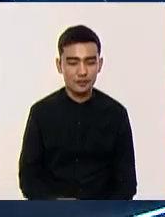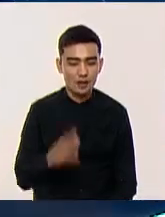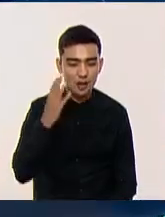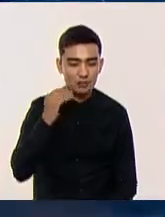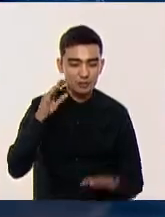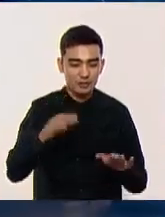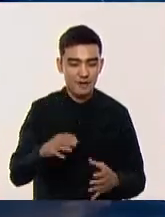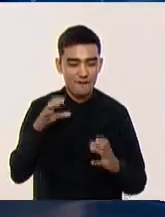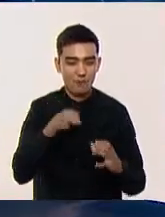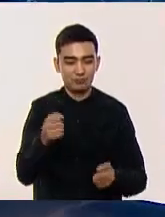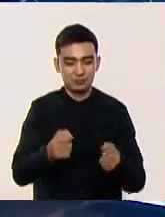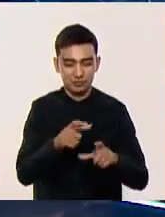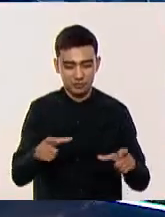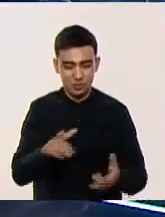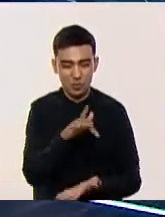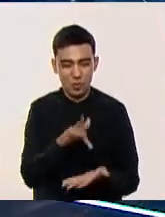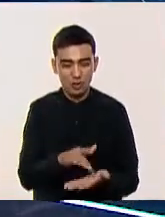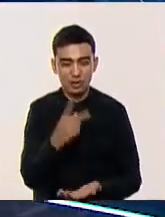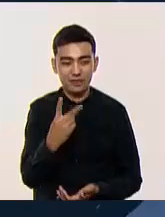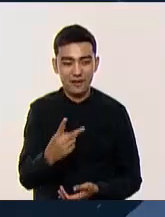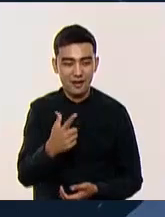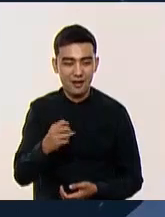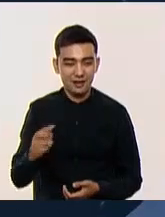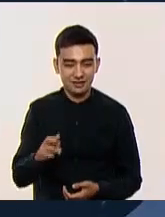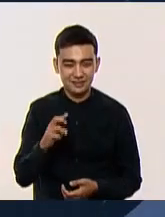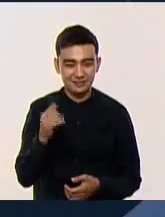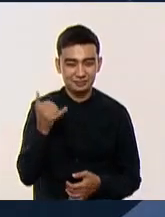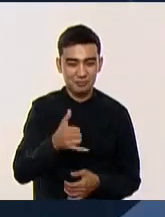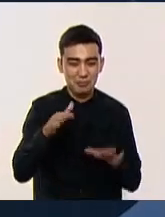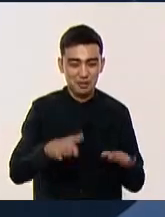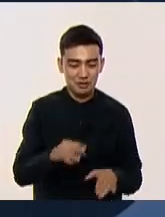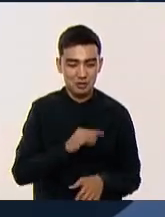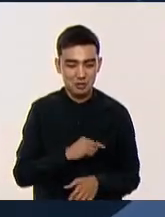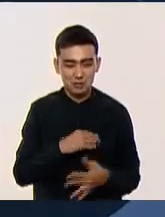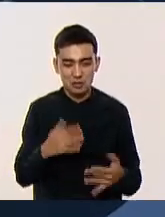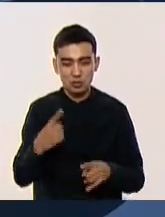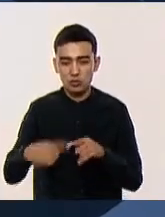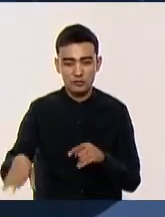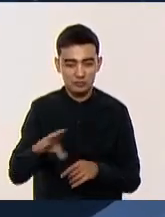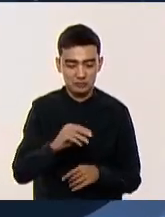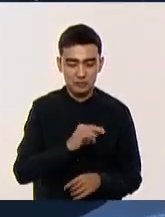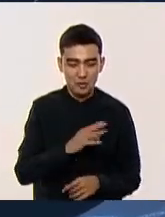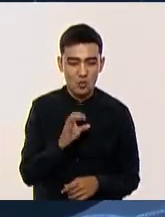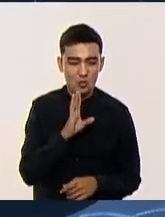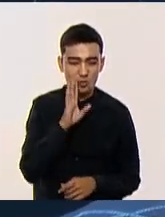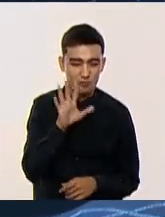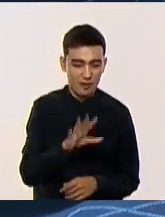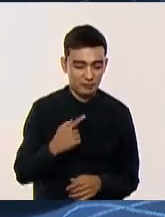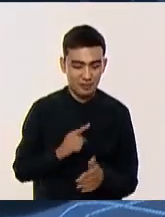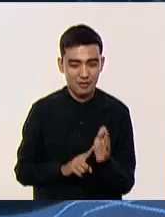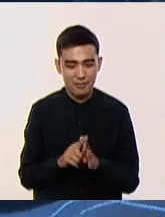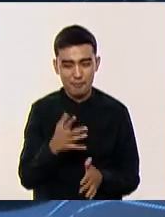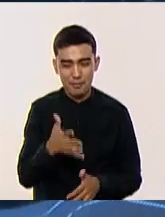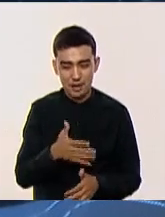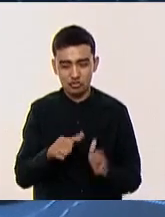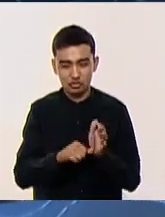Алматыда автобус жүргүзүүчүлөрү калада эки ак газ куюу бекети жумуш деп турган айтып шагымданды. Таңгы 5-тен баштап 5-6